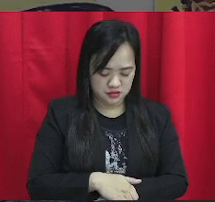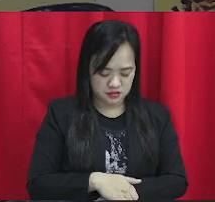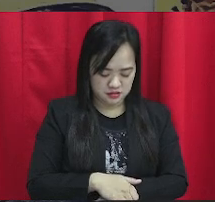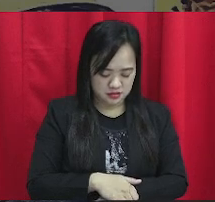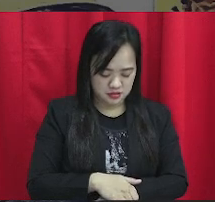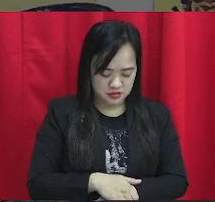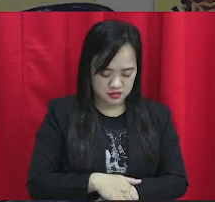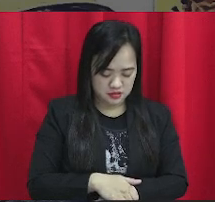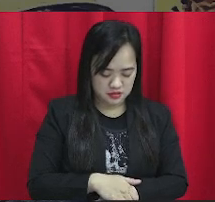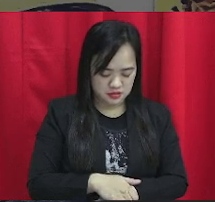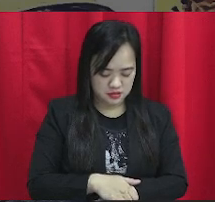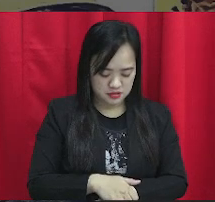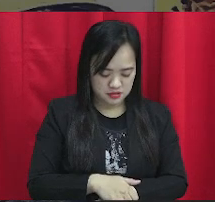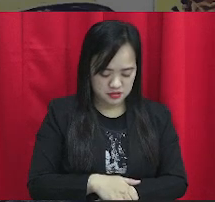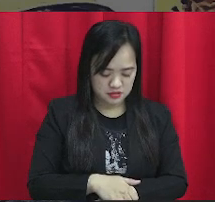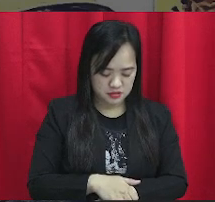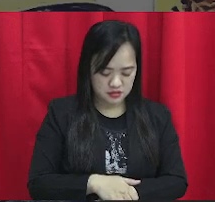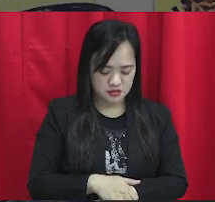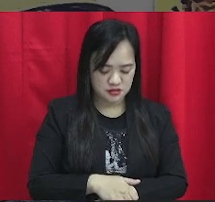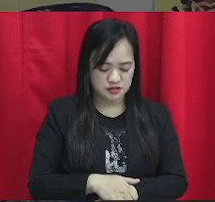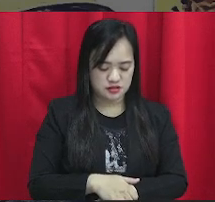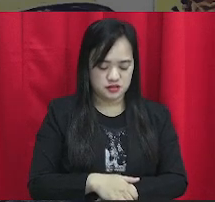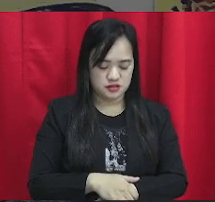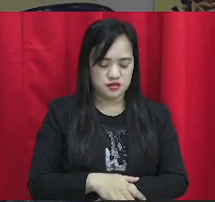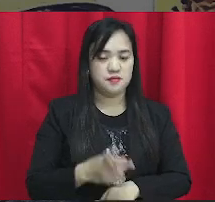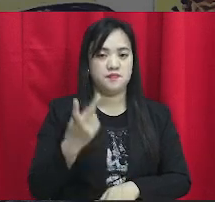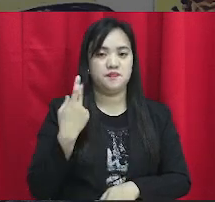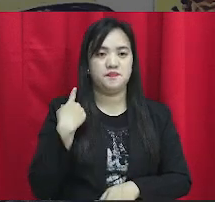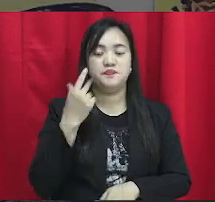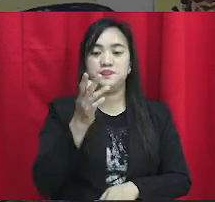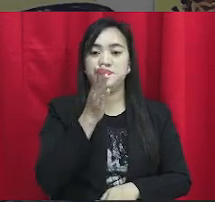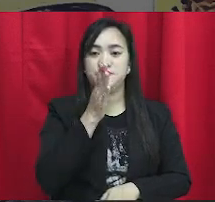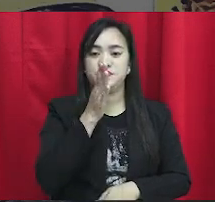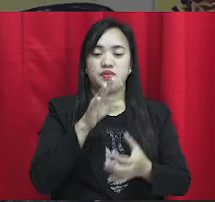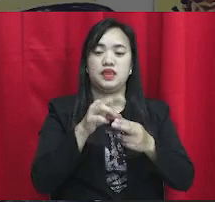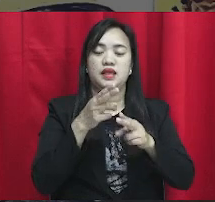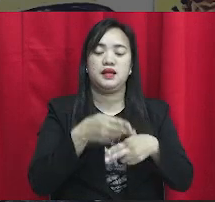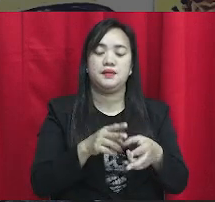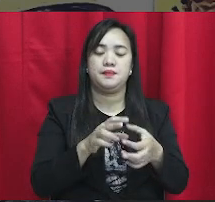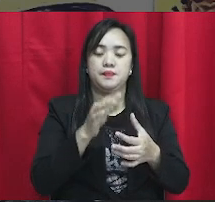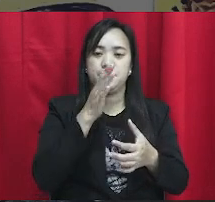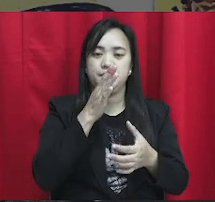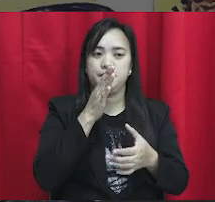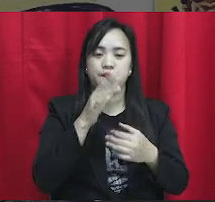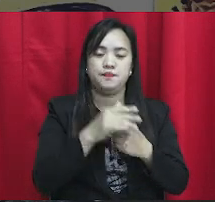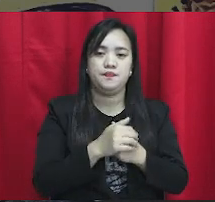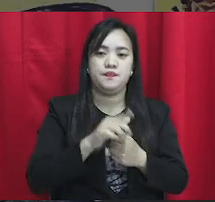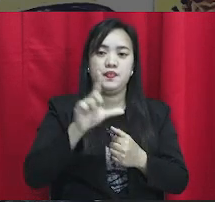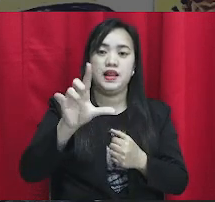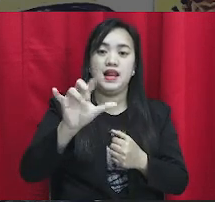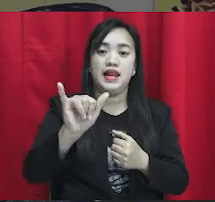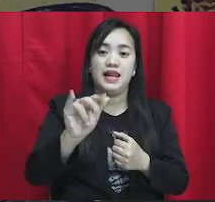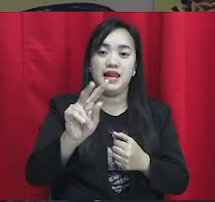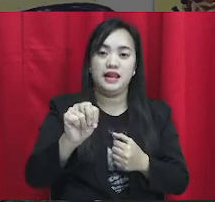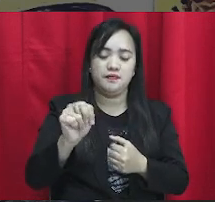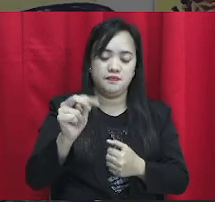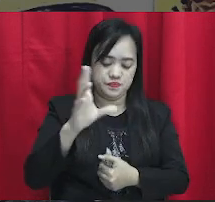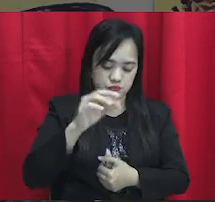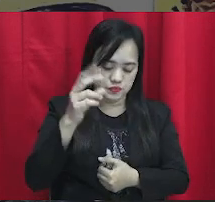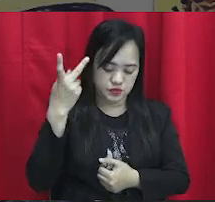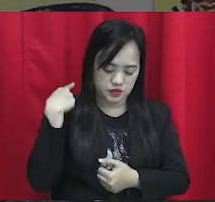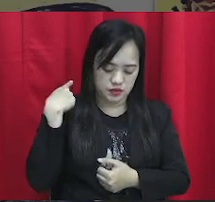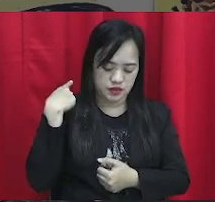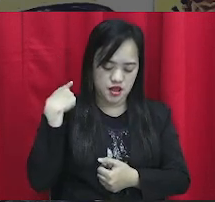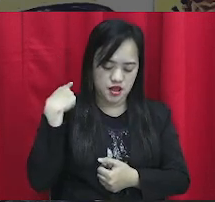Yan. Hinaan lang ng konti. Okay, yan. Anong pangalan ni nanay, Sir Joral? Anong pangalan nanay? Si Nanay Lynn. At meron siyang